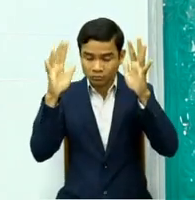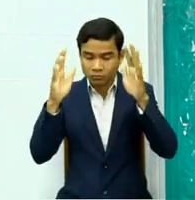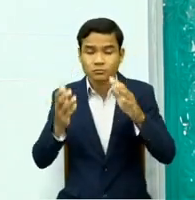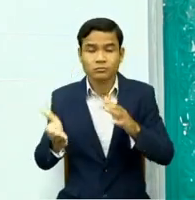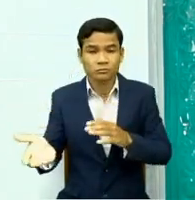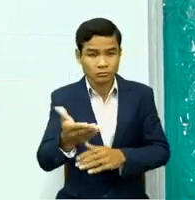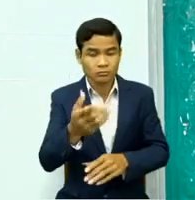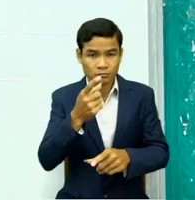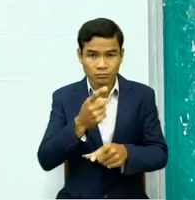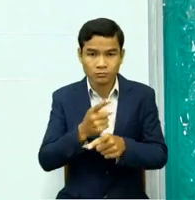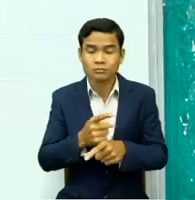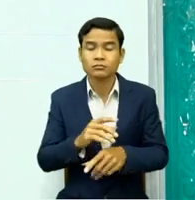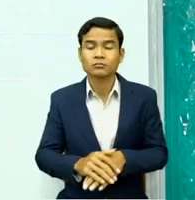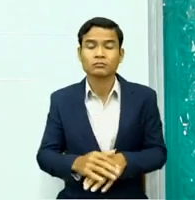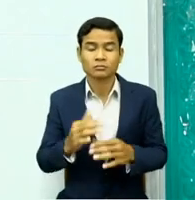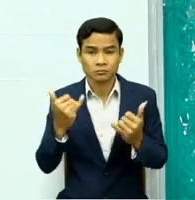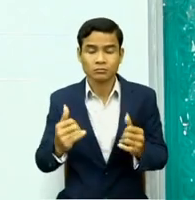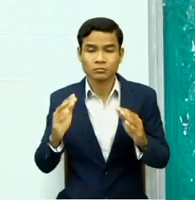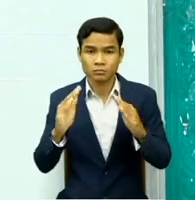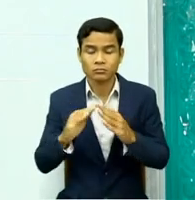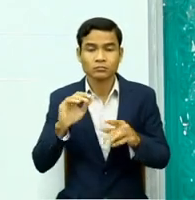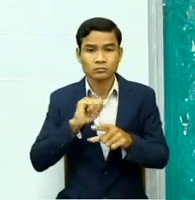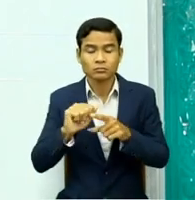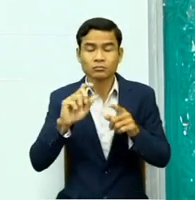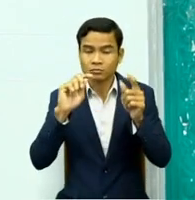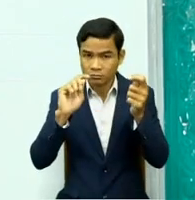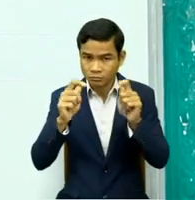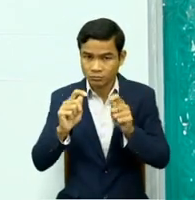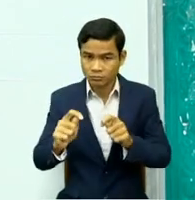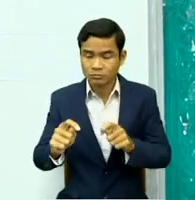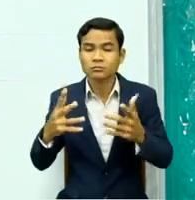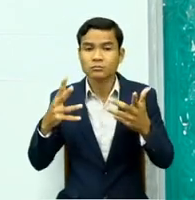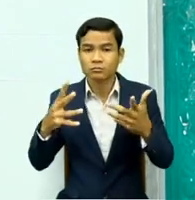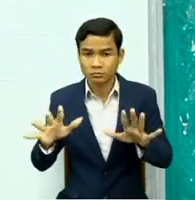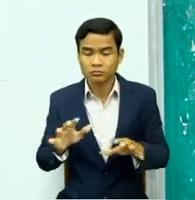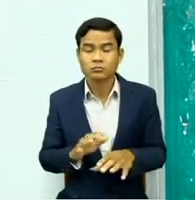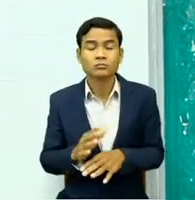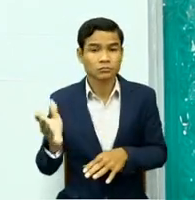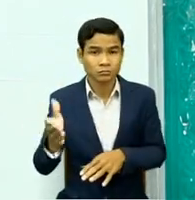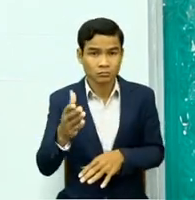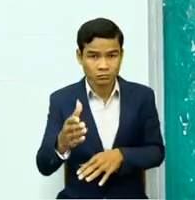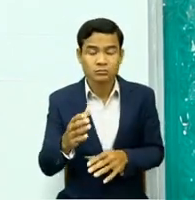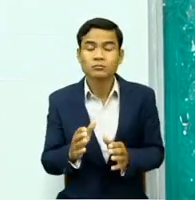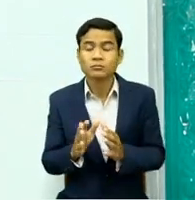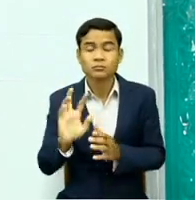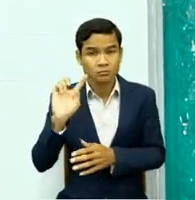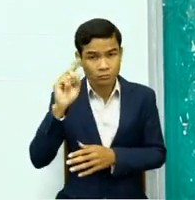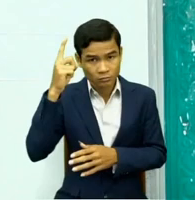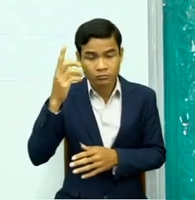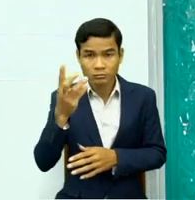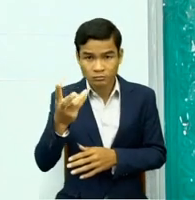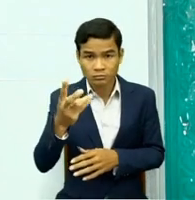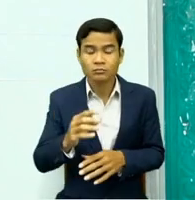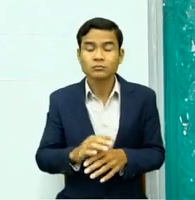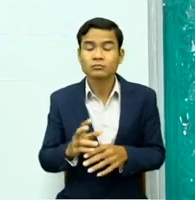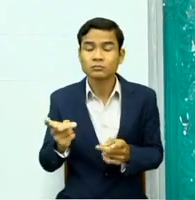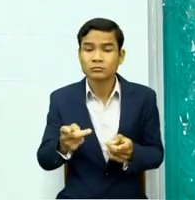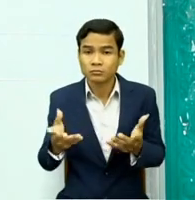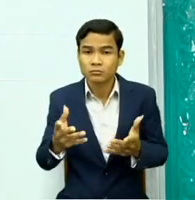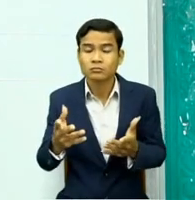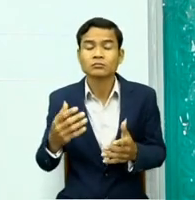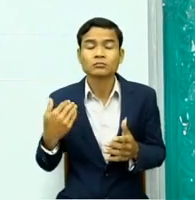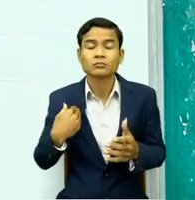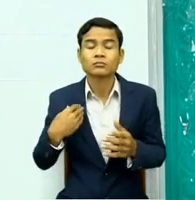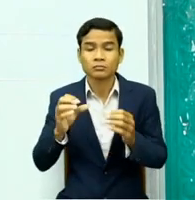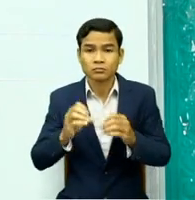khnia cha lae ke ka te robos yeung man kamnai ruoy ro hai na cha chong na kon som romlak kon bantik doj mdat da hai tha